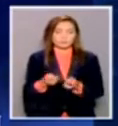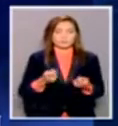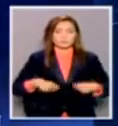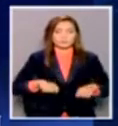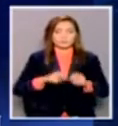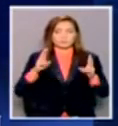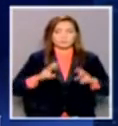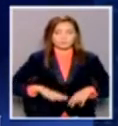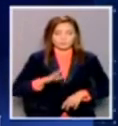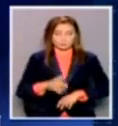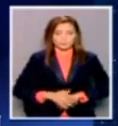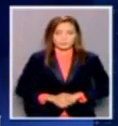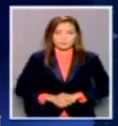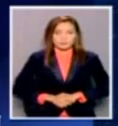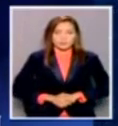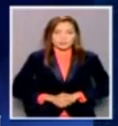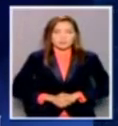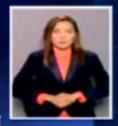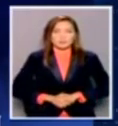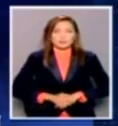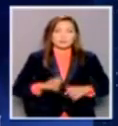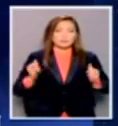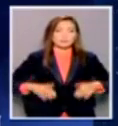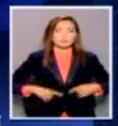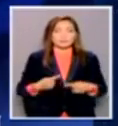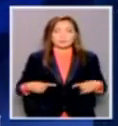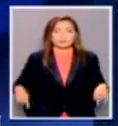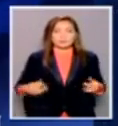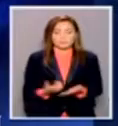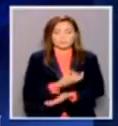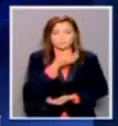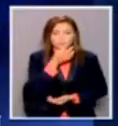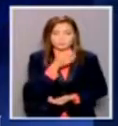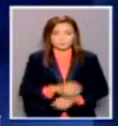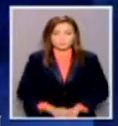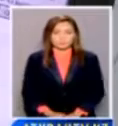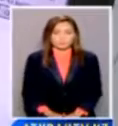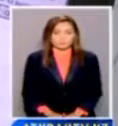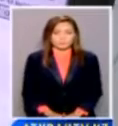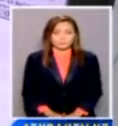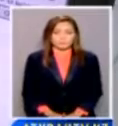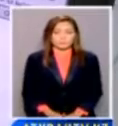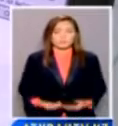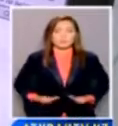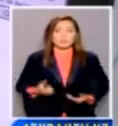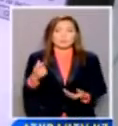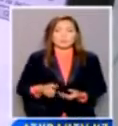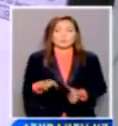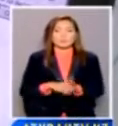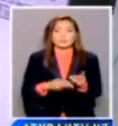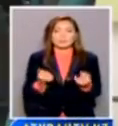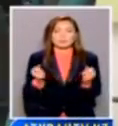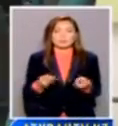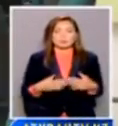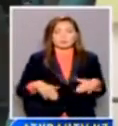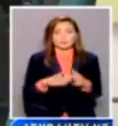правительству для рассмотрения. В настоящее время не принято никаких решений по этому поводу. Как прожить человеку без денег, без